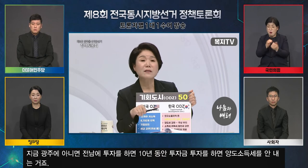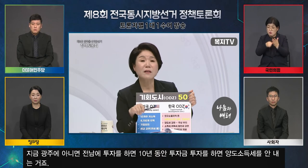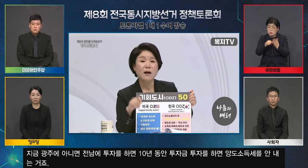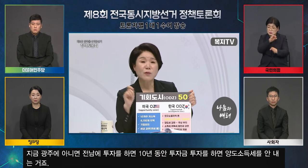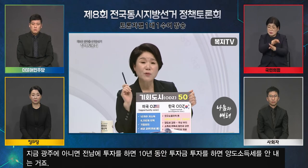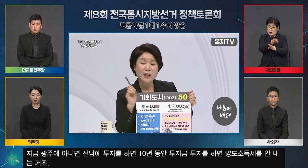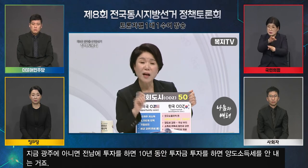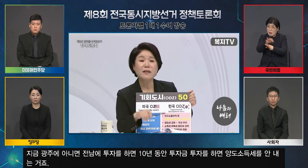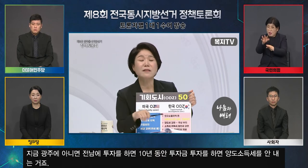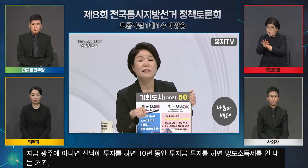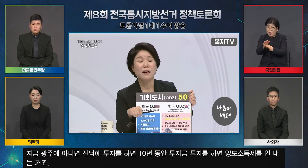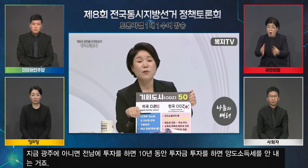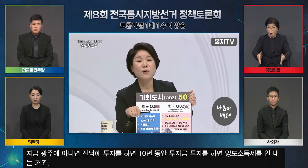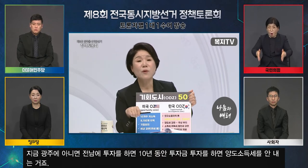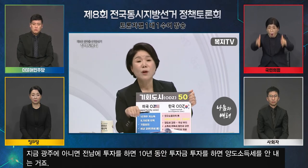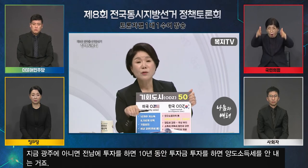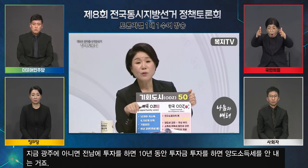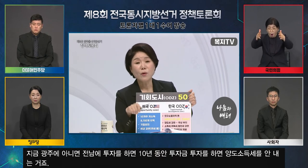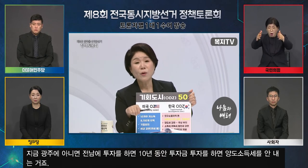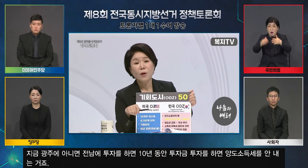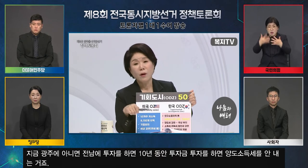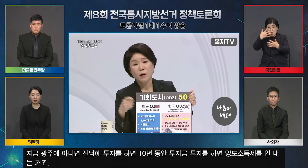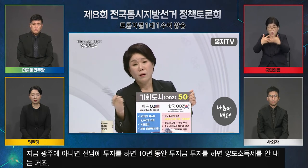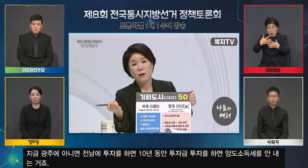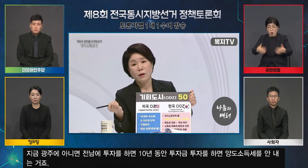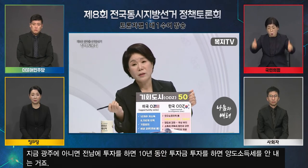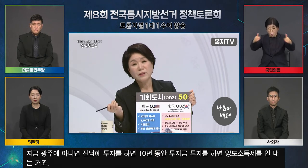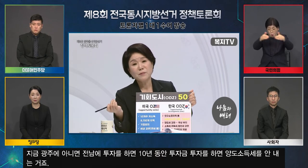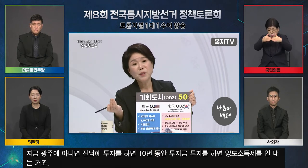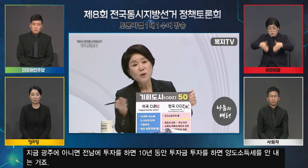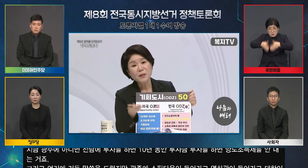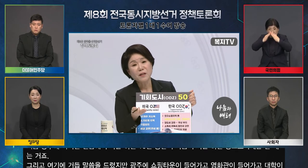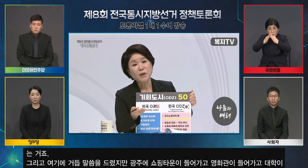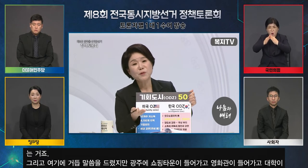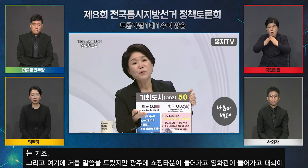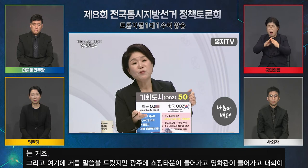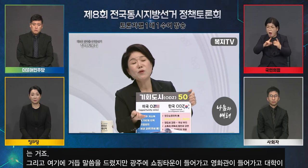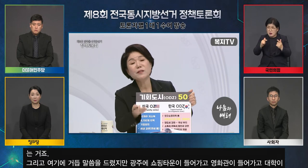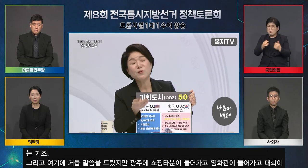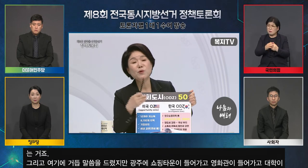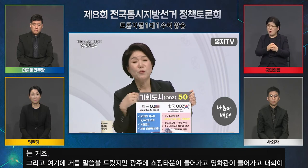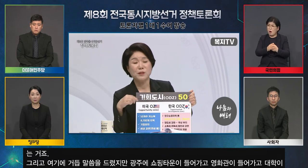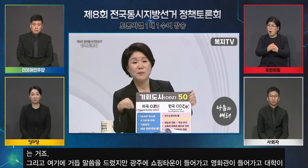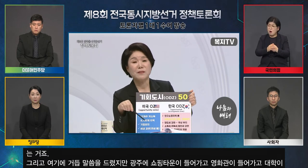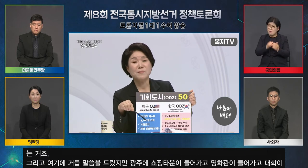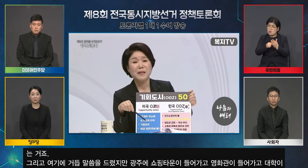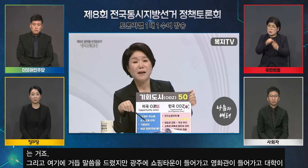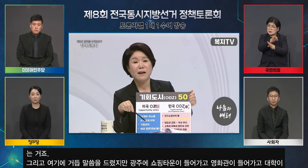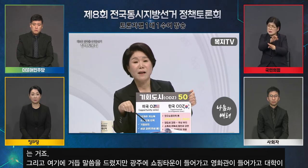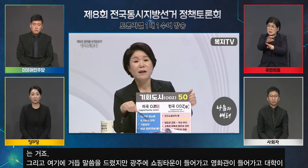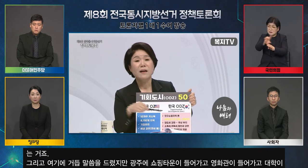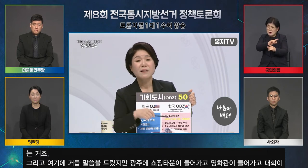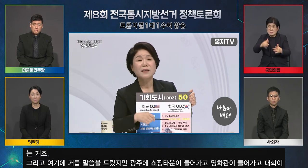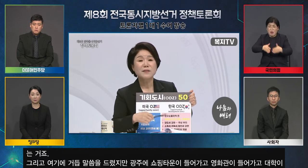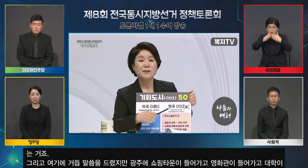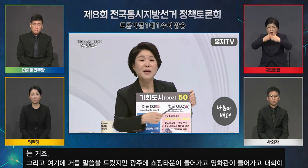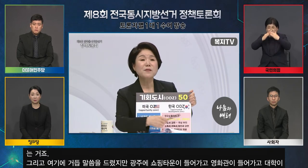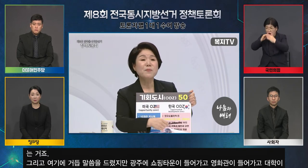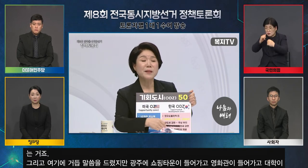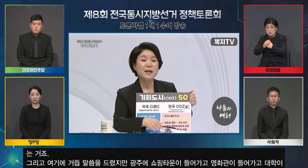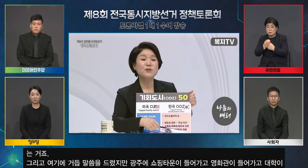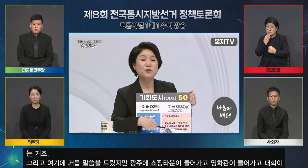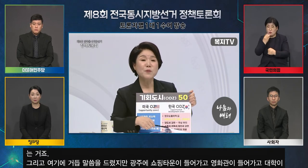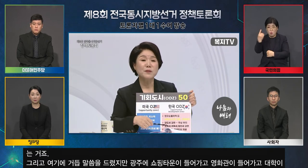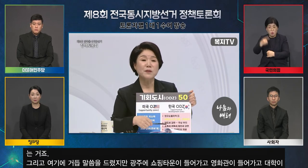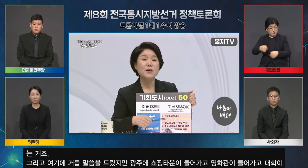영화관이 들어가고 대학이 들어가고 또 지금 기업이 들어가고 그러면 누가 서울로 오고 싶겠습니까? 그래서